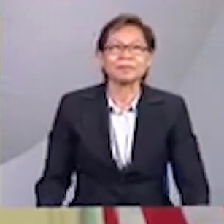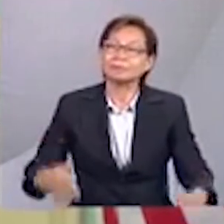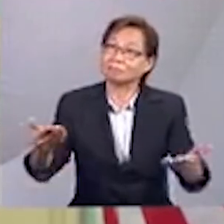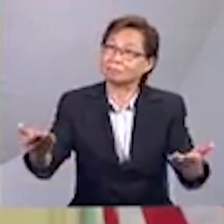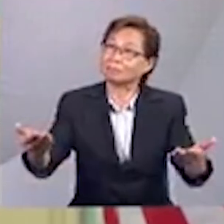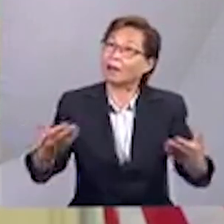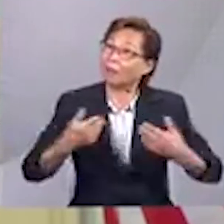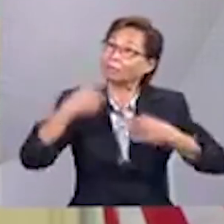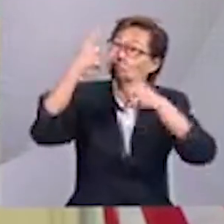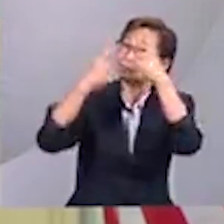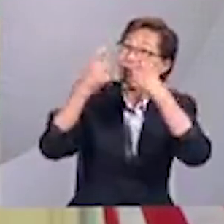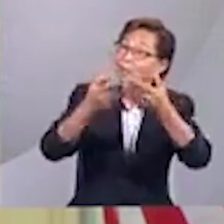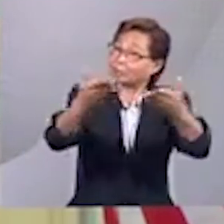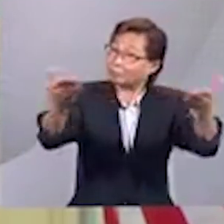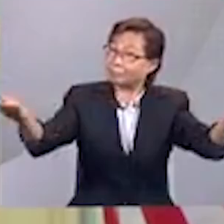Silakan jika ada soalan.